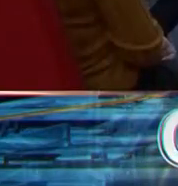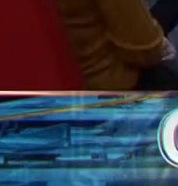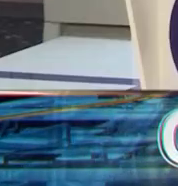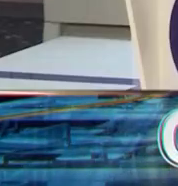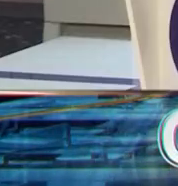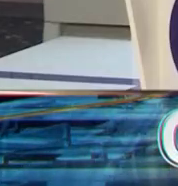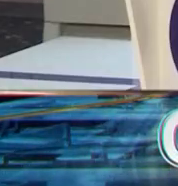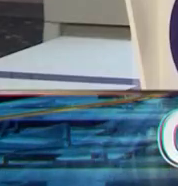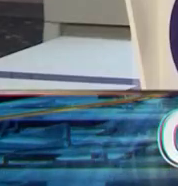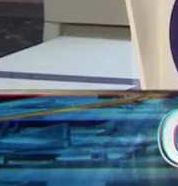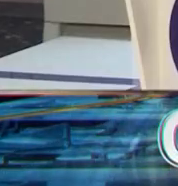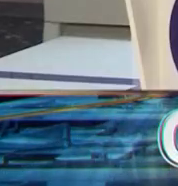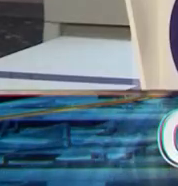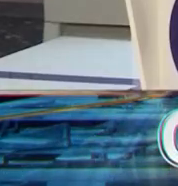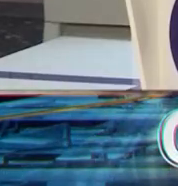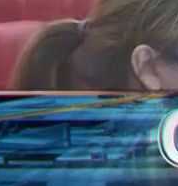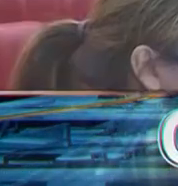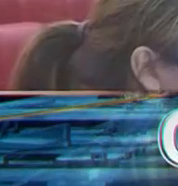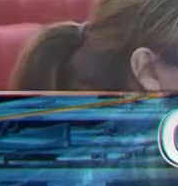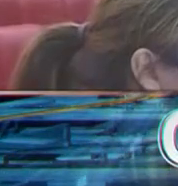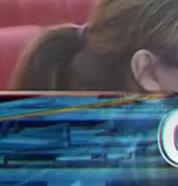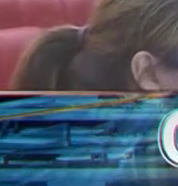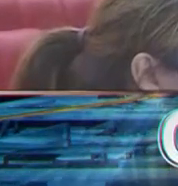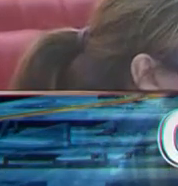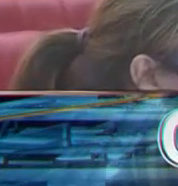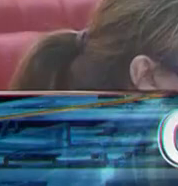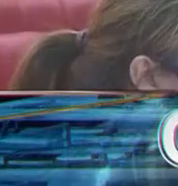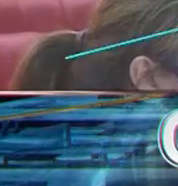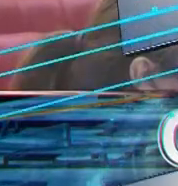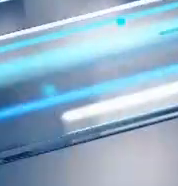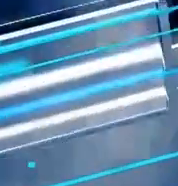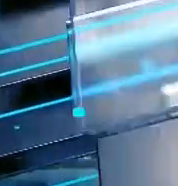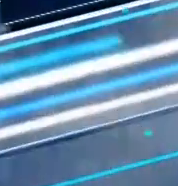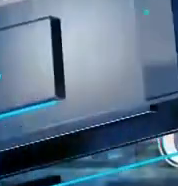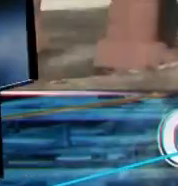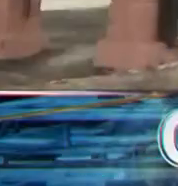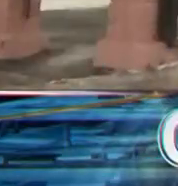Новые поправки. В Алматинской области вводятся ограничительные меры.